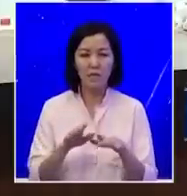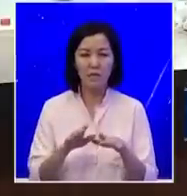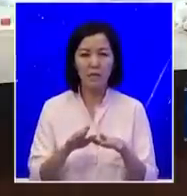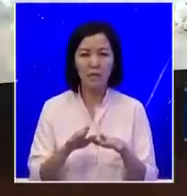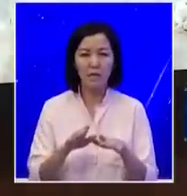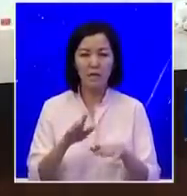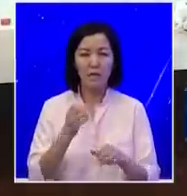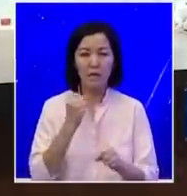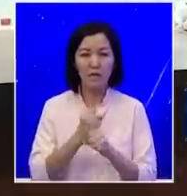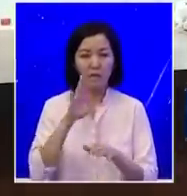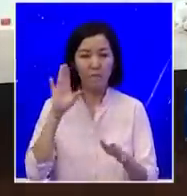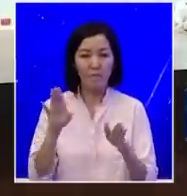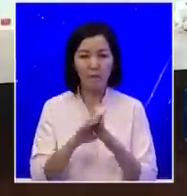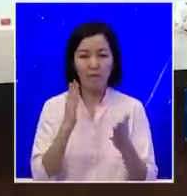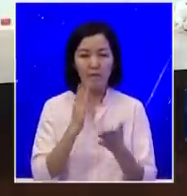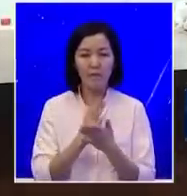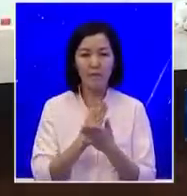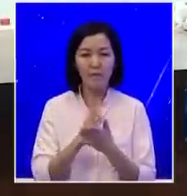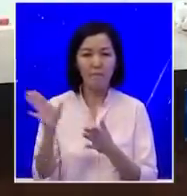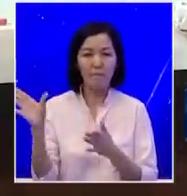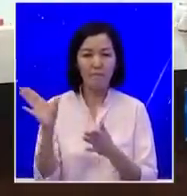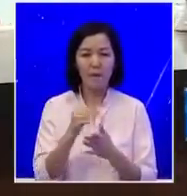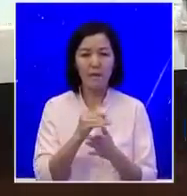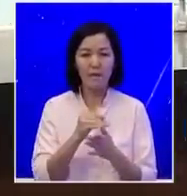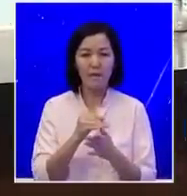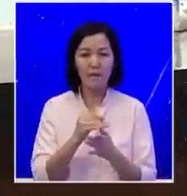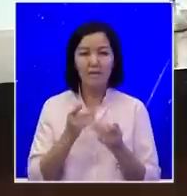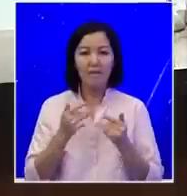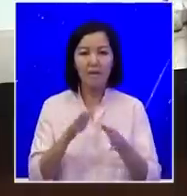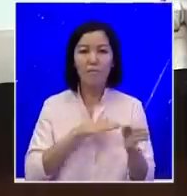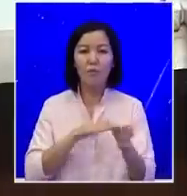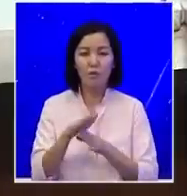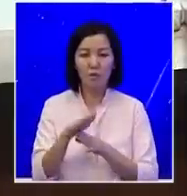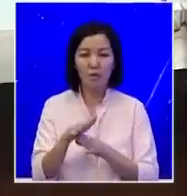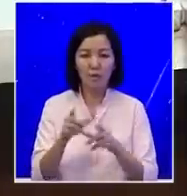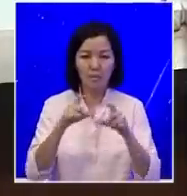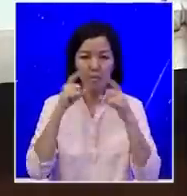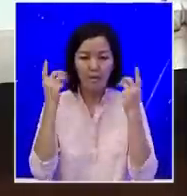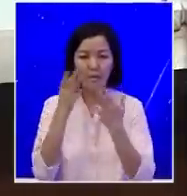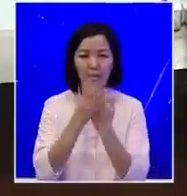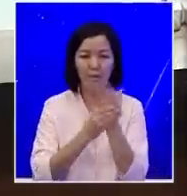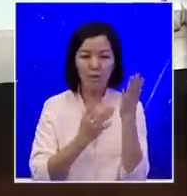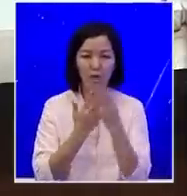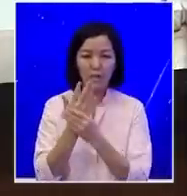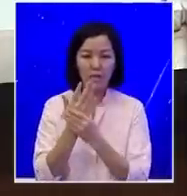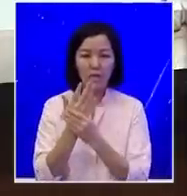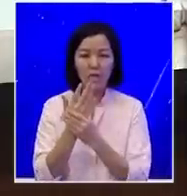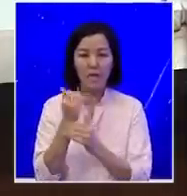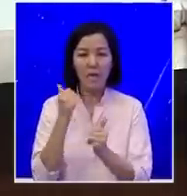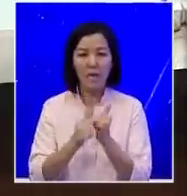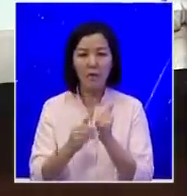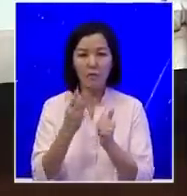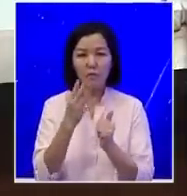Біздің сотрудниктер түгелдей санитарлық нелерді қолданады. Маска, перчатка, әрбір 3-4 сағат